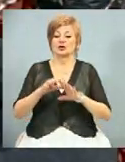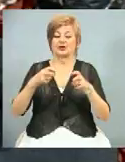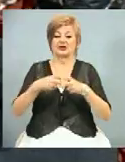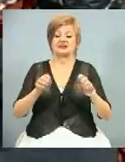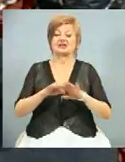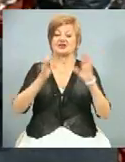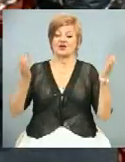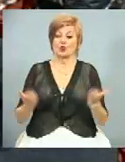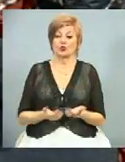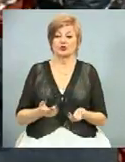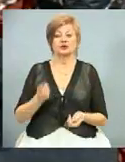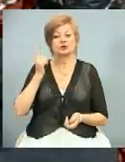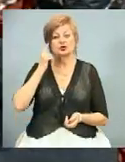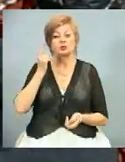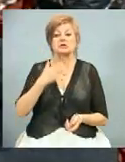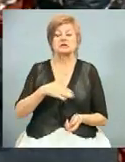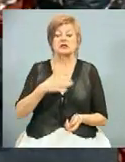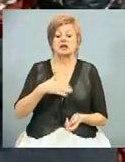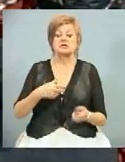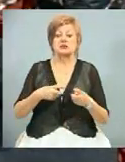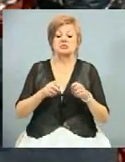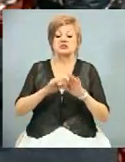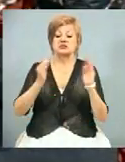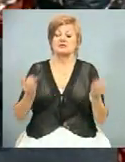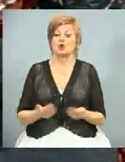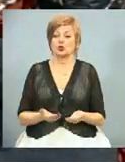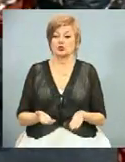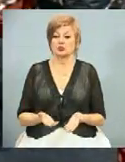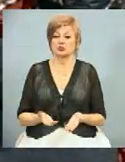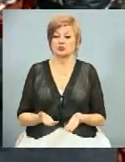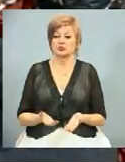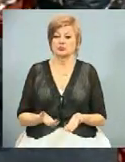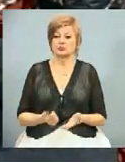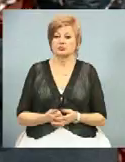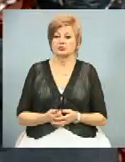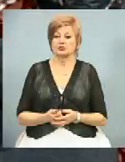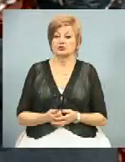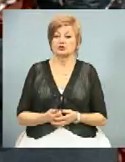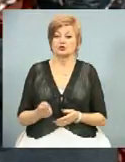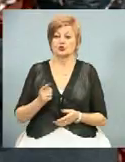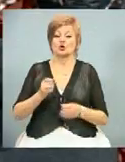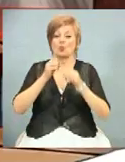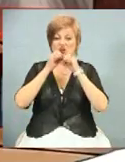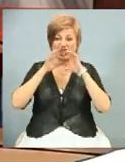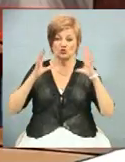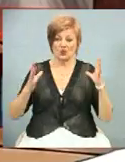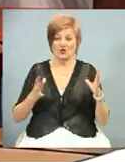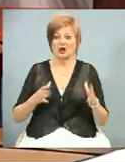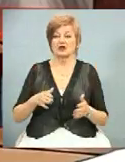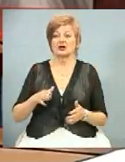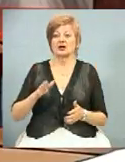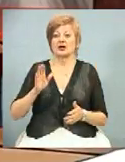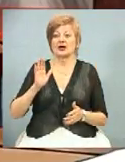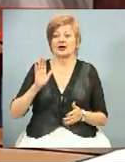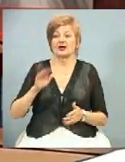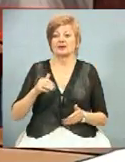кульки. Микитко, як ти гадаєш, для чого людям повітряні кульки? Щоб їх надавати, потім ми можна